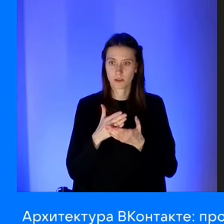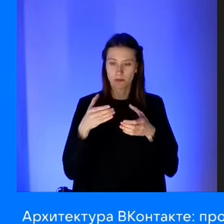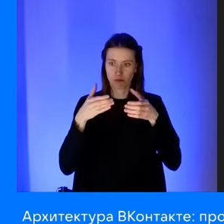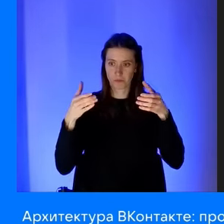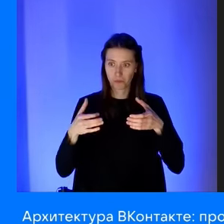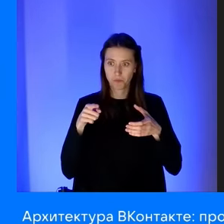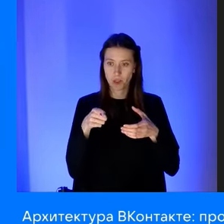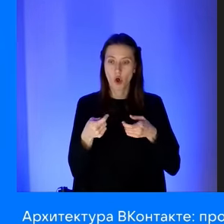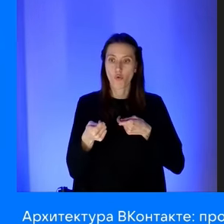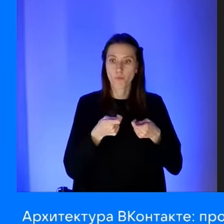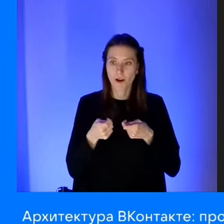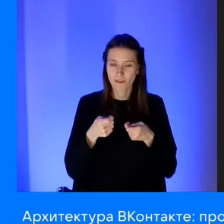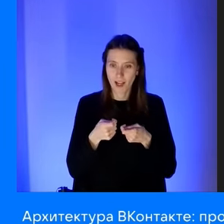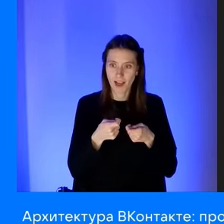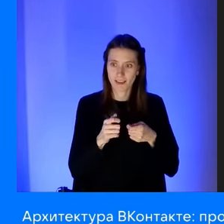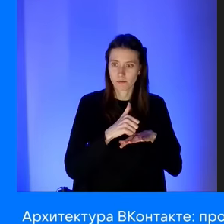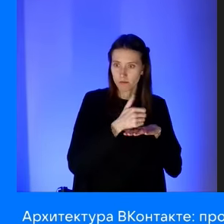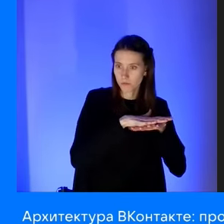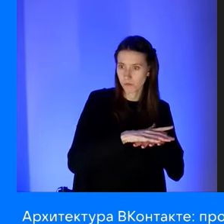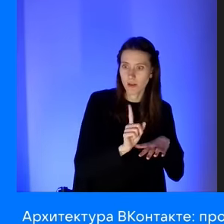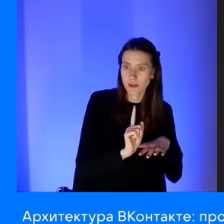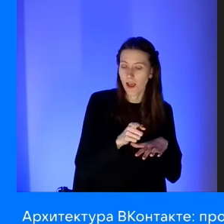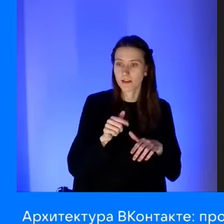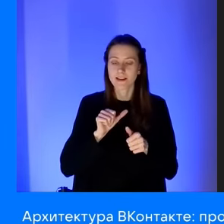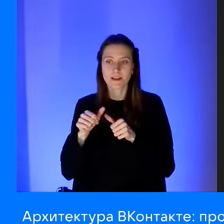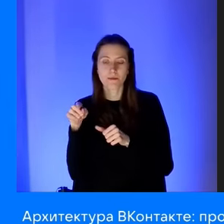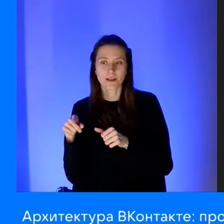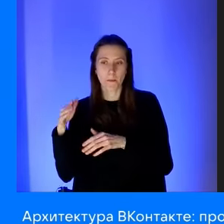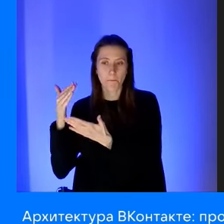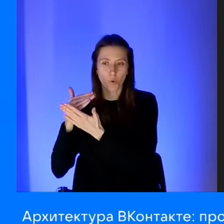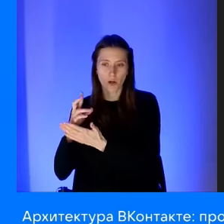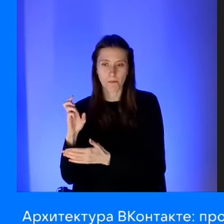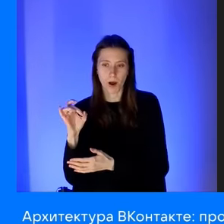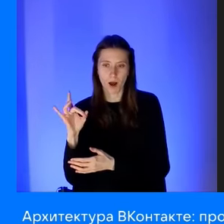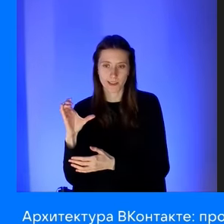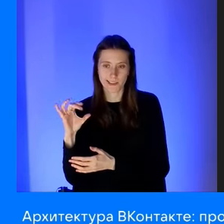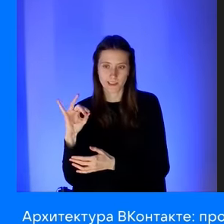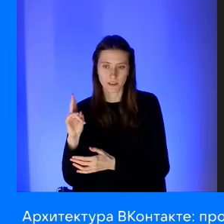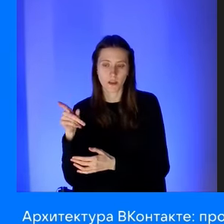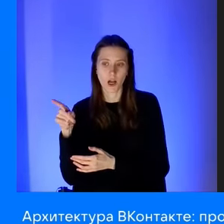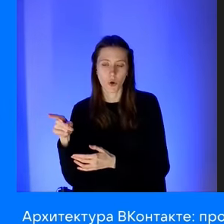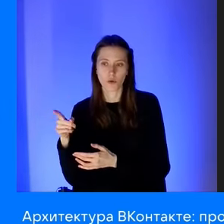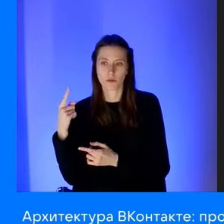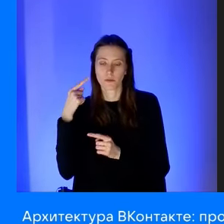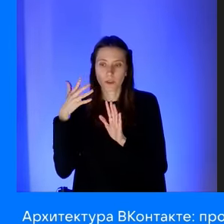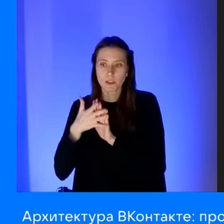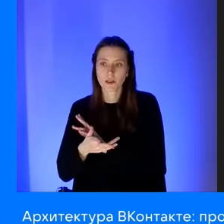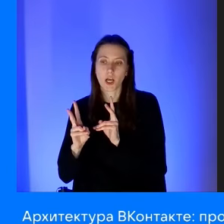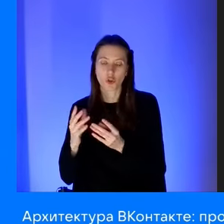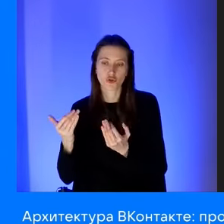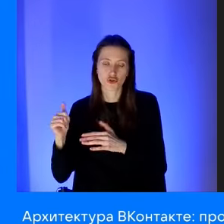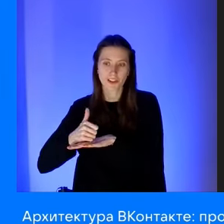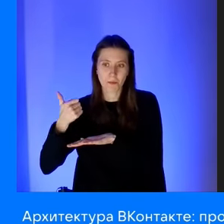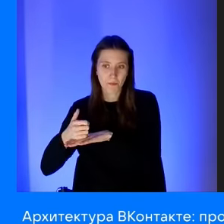управляет ролями именно Барсик и он внутри договаривается А кто является мастером то есть здесь принципиальное